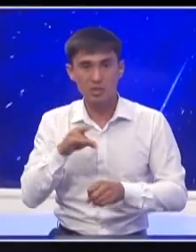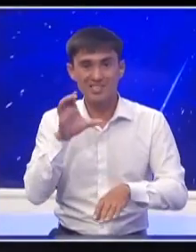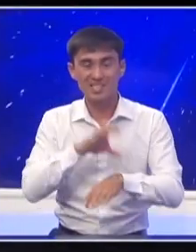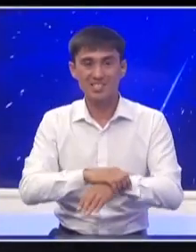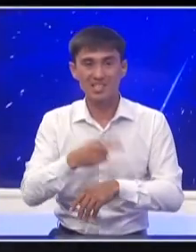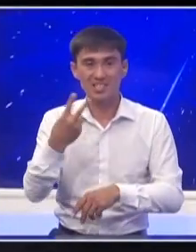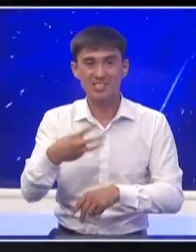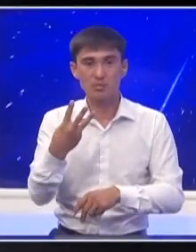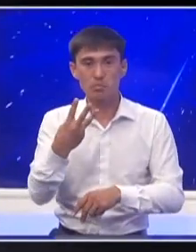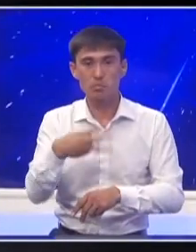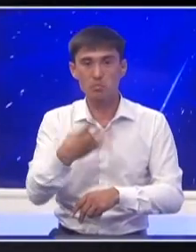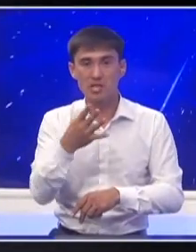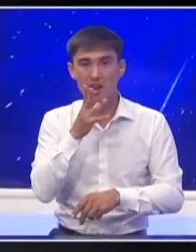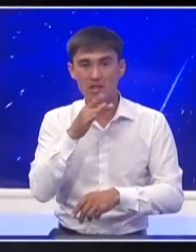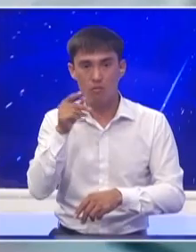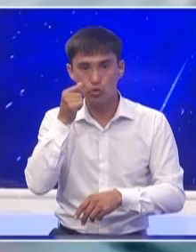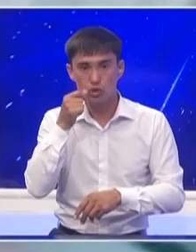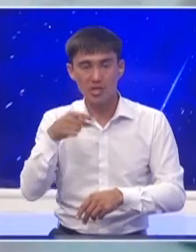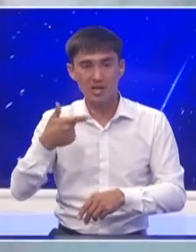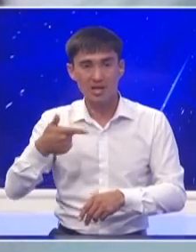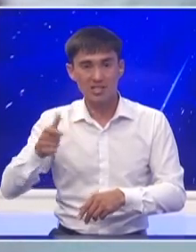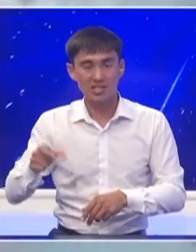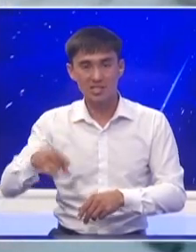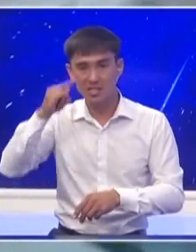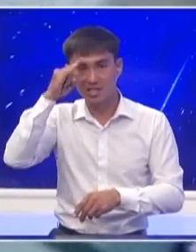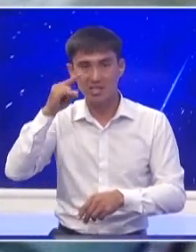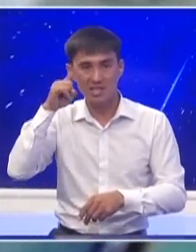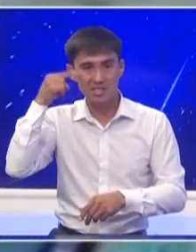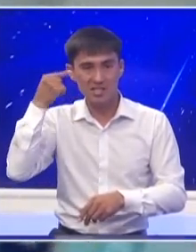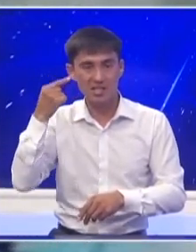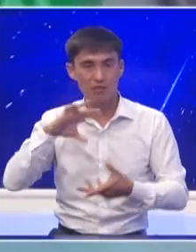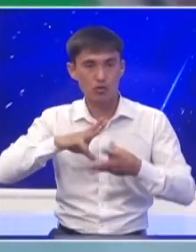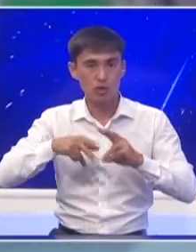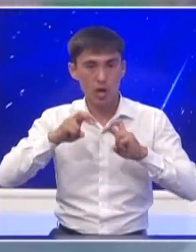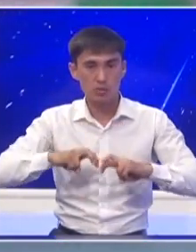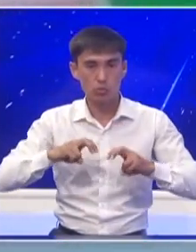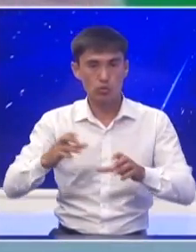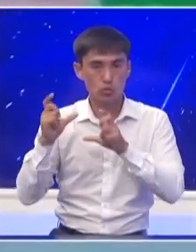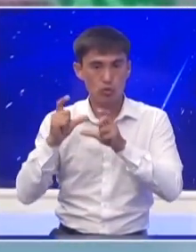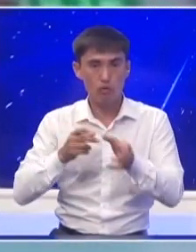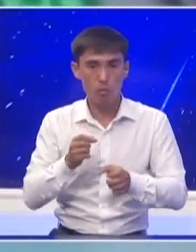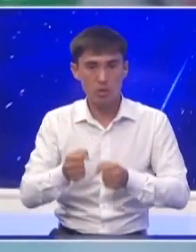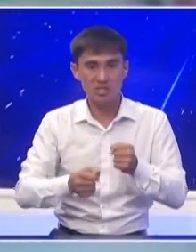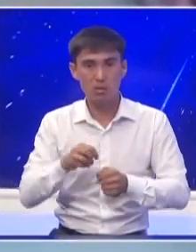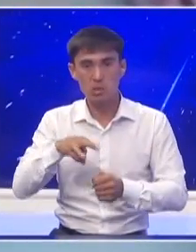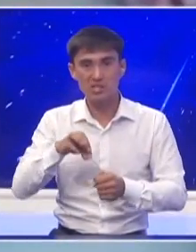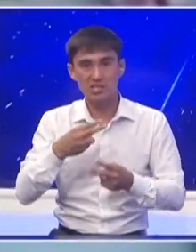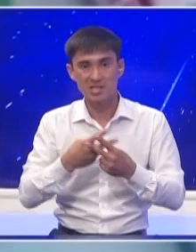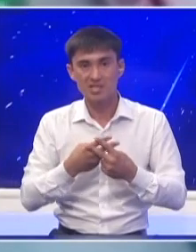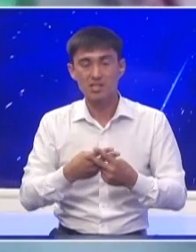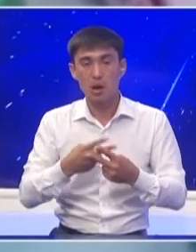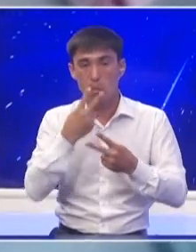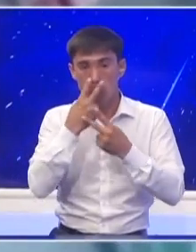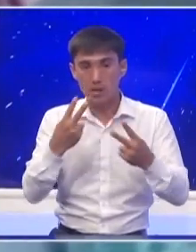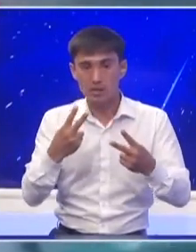республики задержала 35-летнего мужчину, гражданина Кыргызстана. В результате осмотра грузовой автомашины Mercedes-Benz пограничники